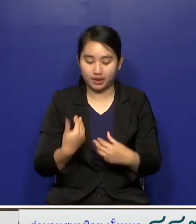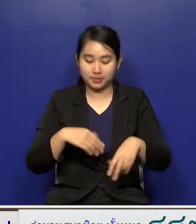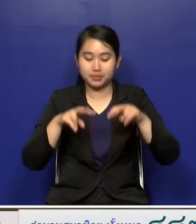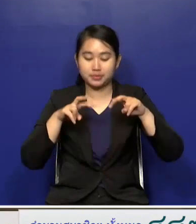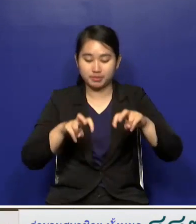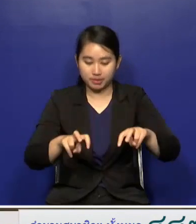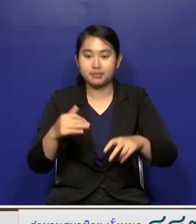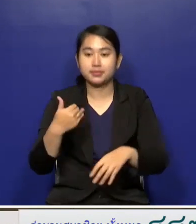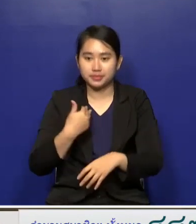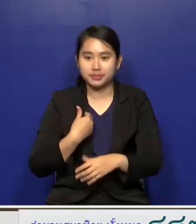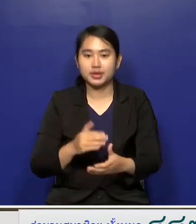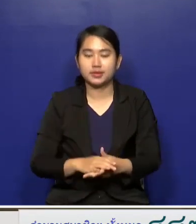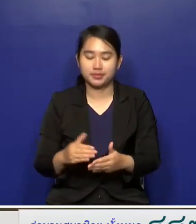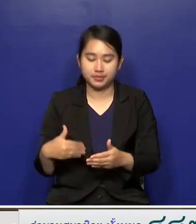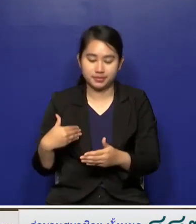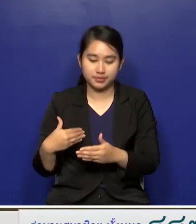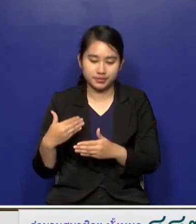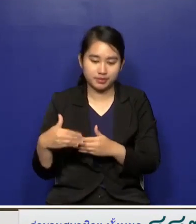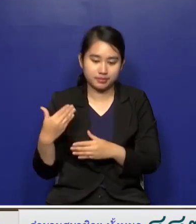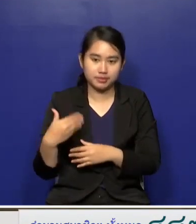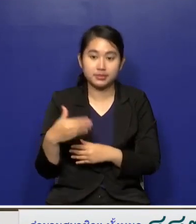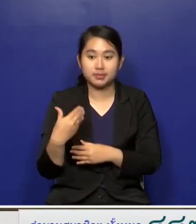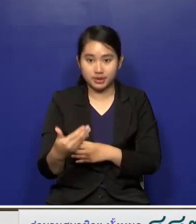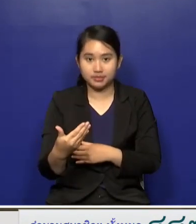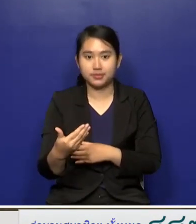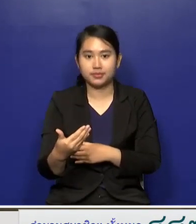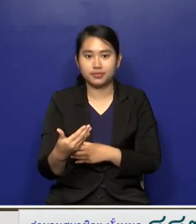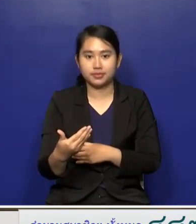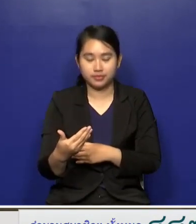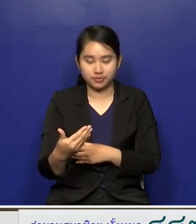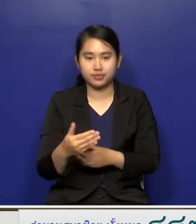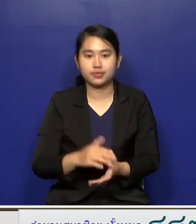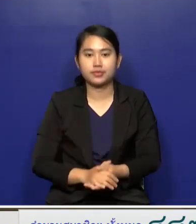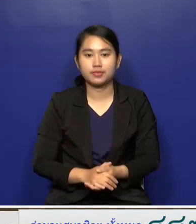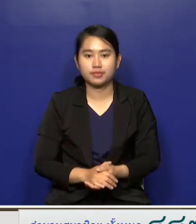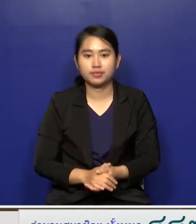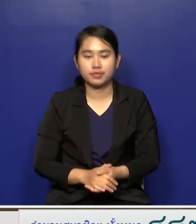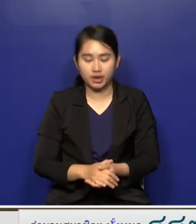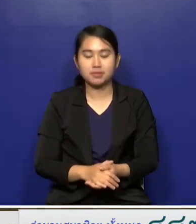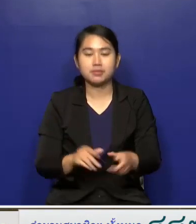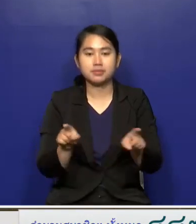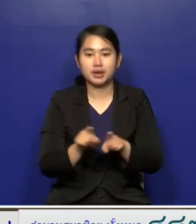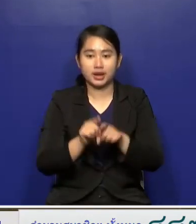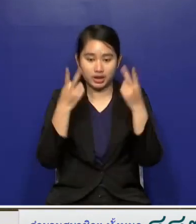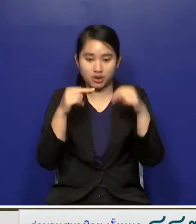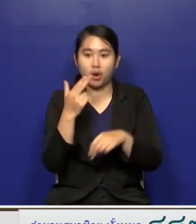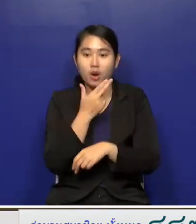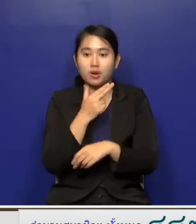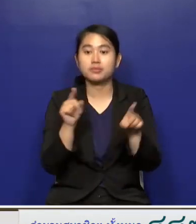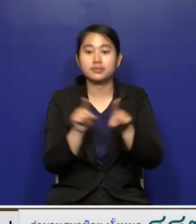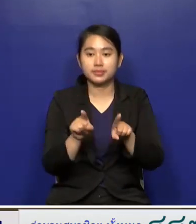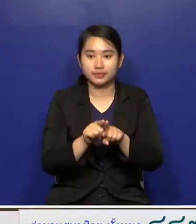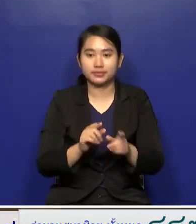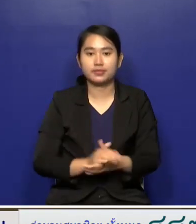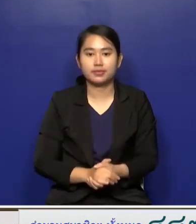นี้จนต่อมาในสมัยของท่านอภิสิทธิ์เวชชาชีวะก็เช่นเดียวกันแล้ว